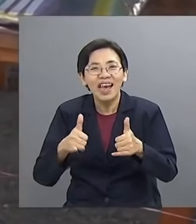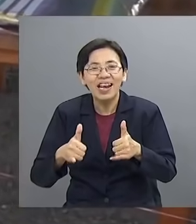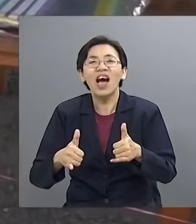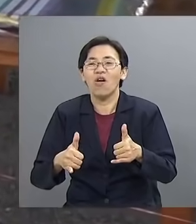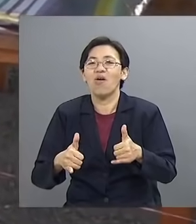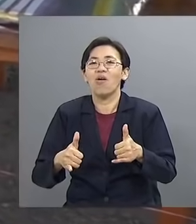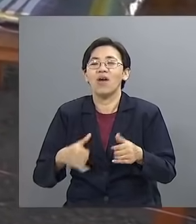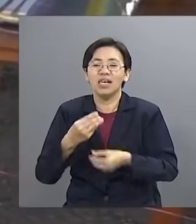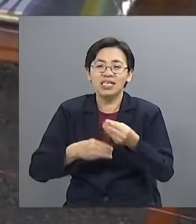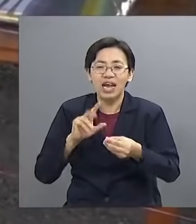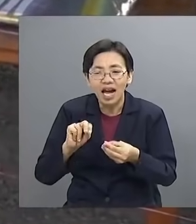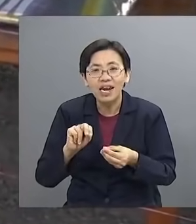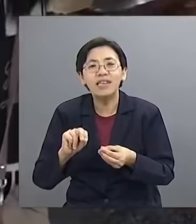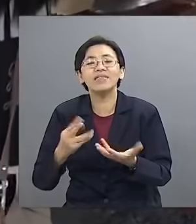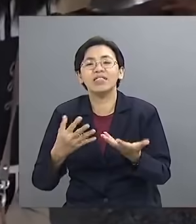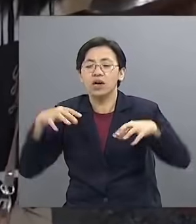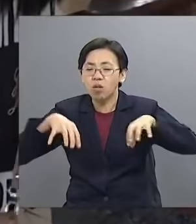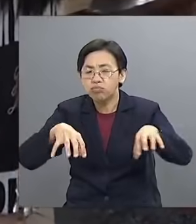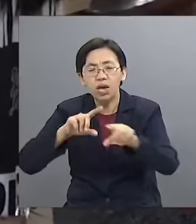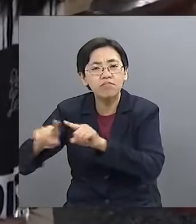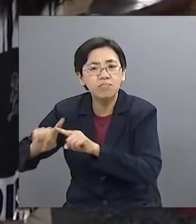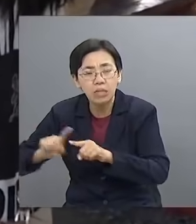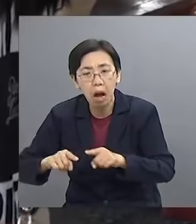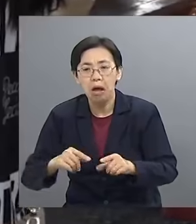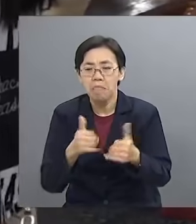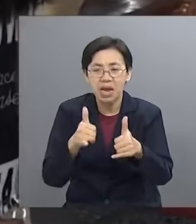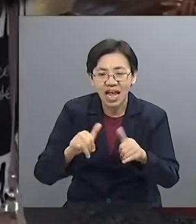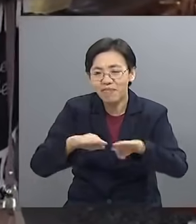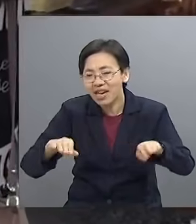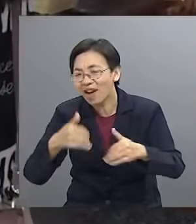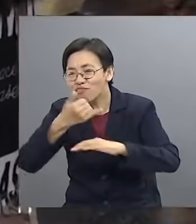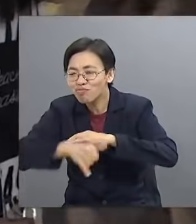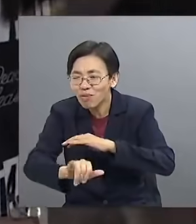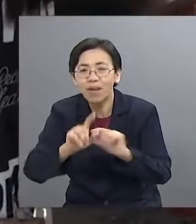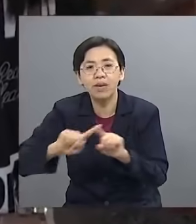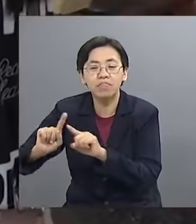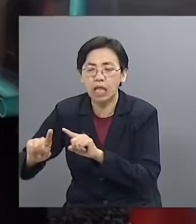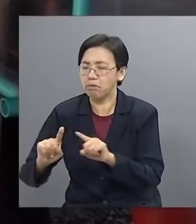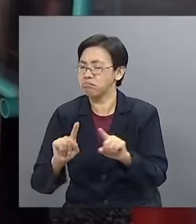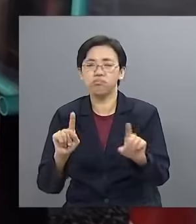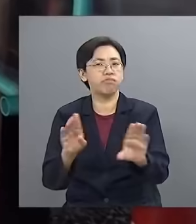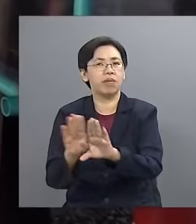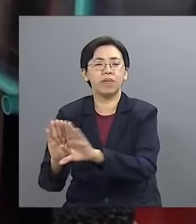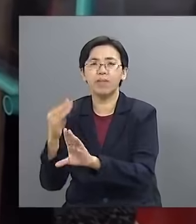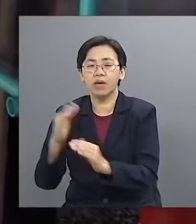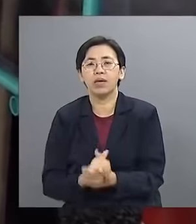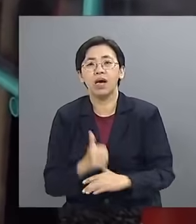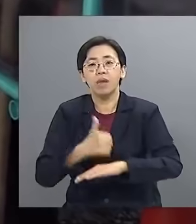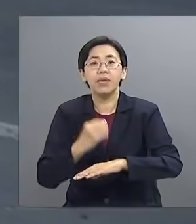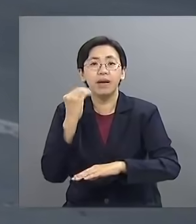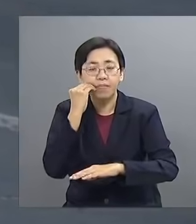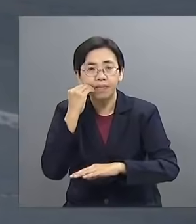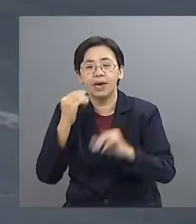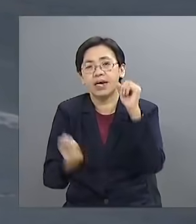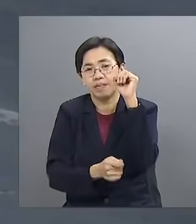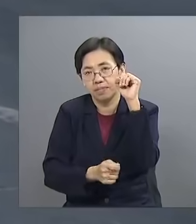แล้วก็ประชาสัมพันธ์ไปยังทางผู้กับทางในอำเภอนะครับพี่น้องกำนันผู้ใหญ่บ้านนะครับช่วยเป็นหูเป็นตาให้เราในพื้นที่นะ